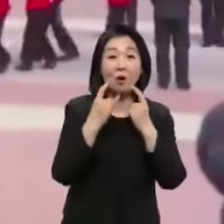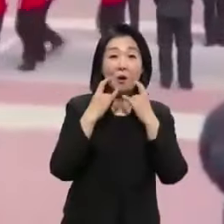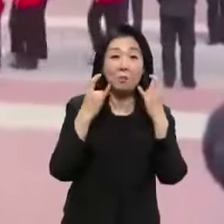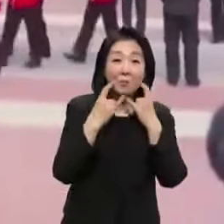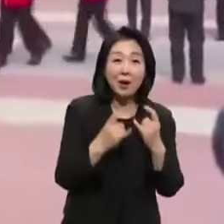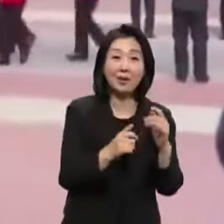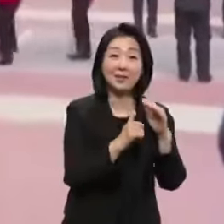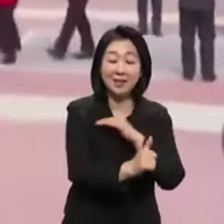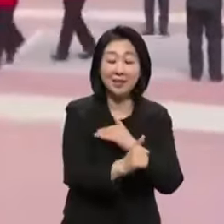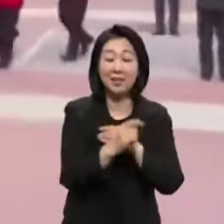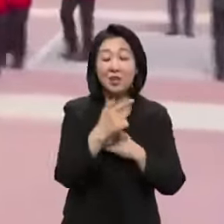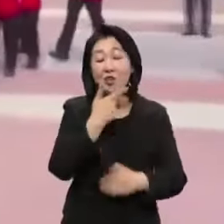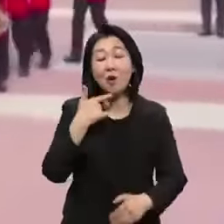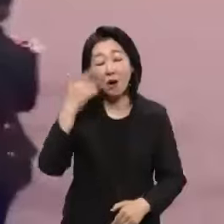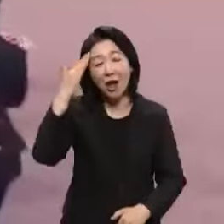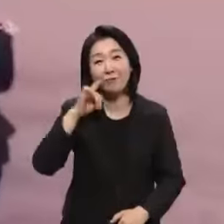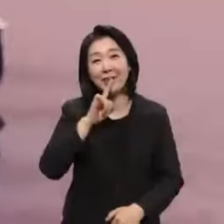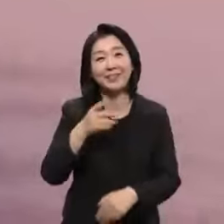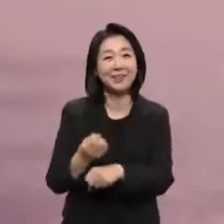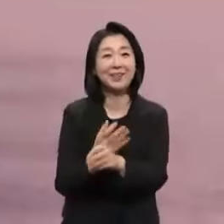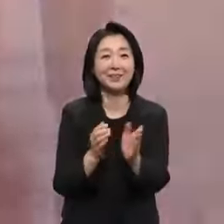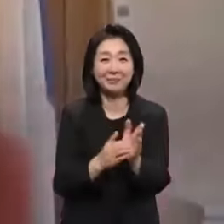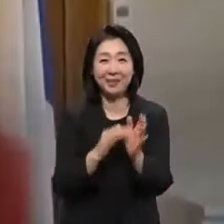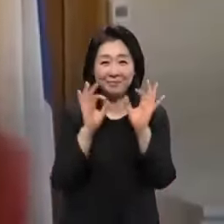영어로 한국에도 인사를 전했는데요. 들어보시죠.